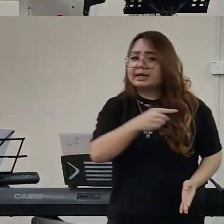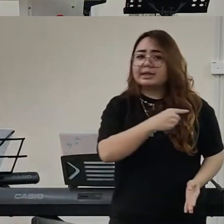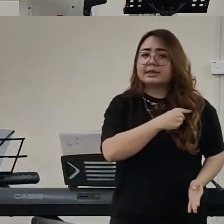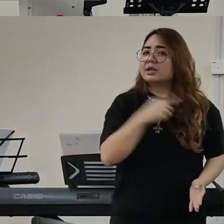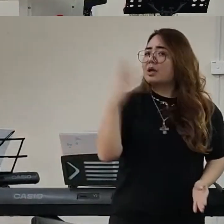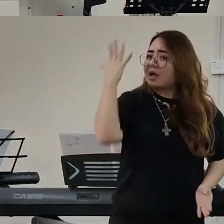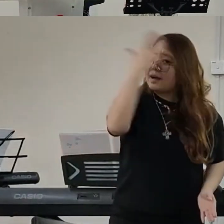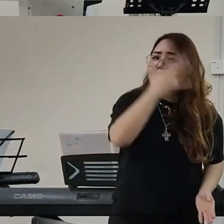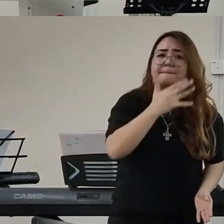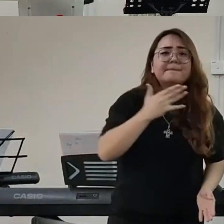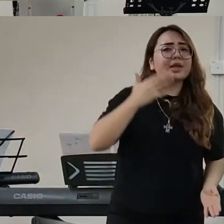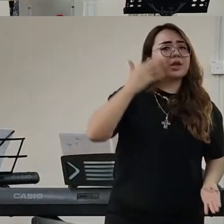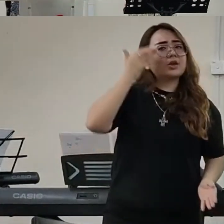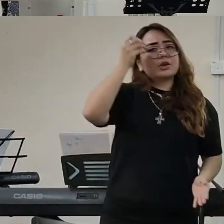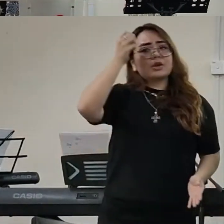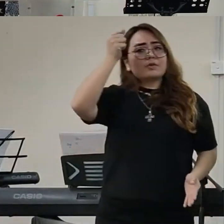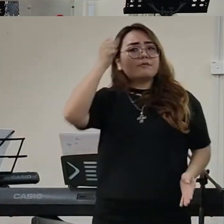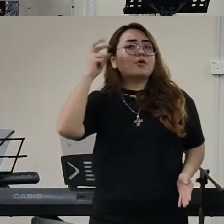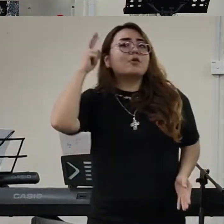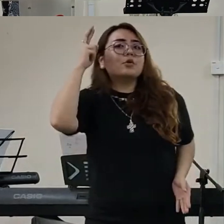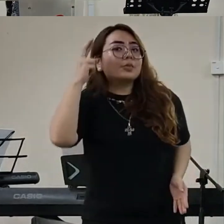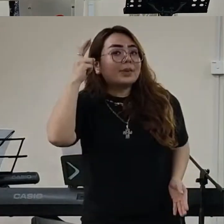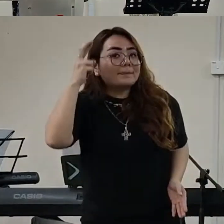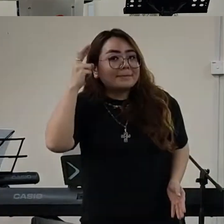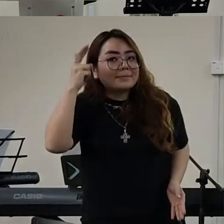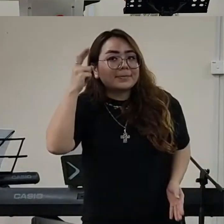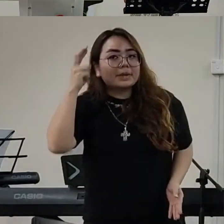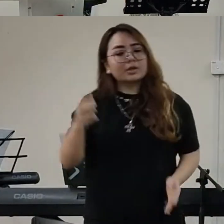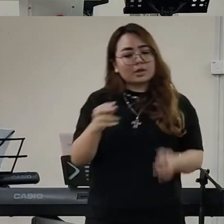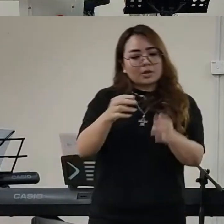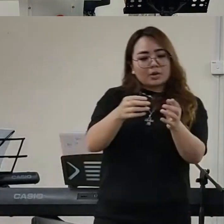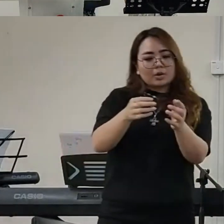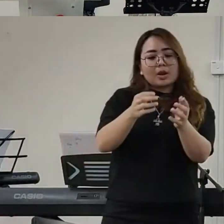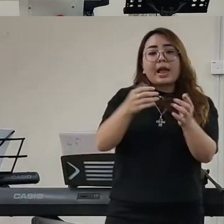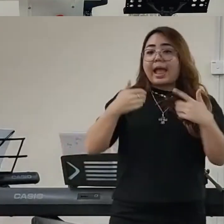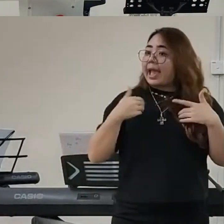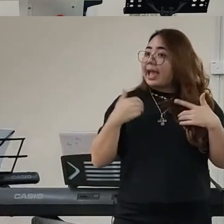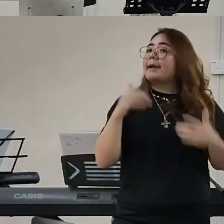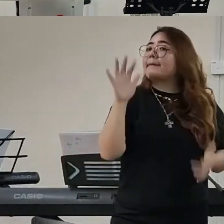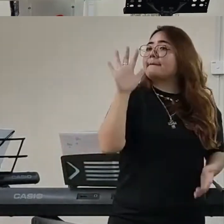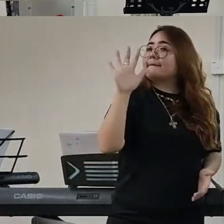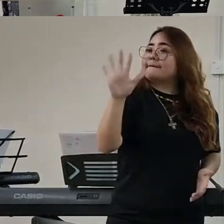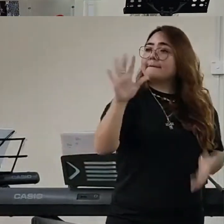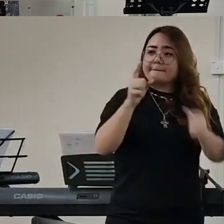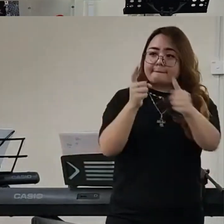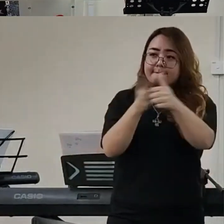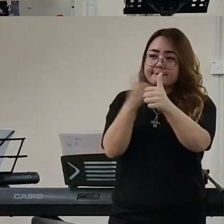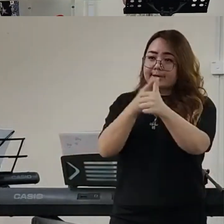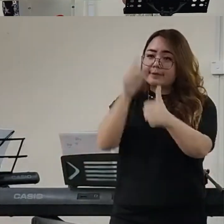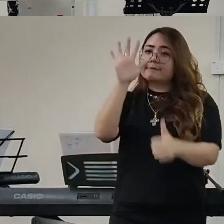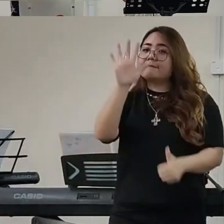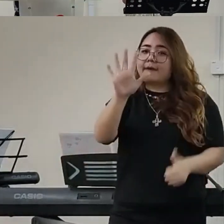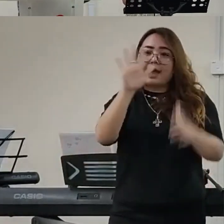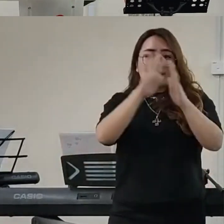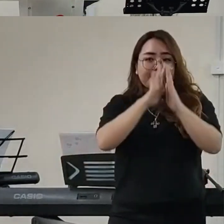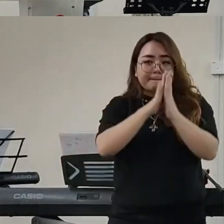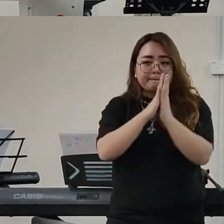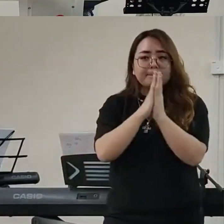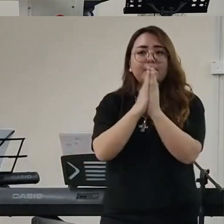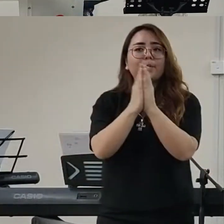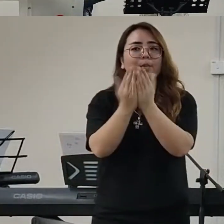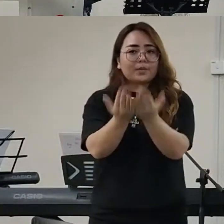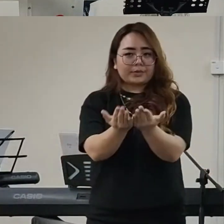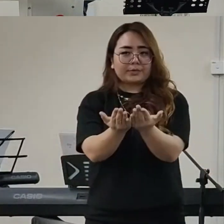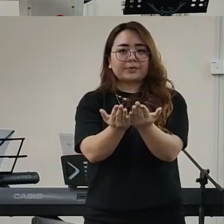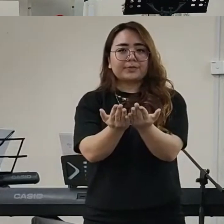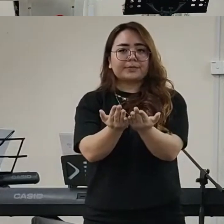刚才我们所说的那五本书呢，就是摩西五经 ，OK， 它是在圣经里面是有它的意思，有